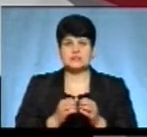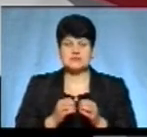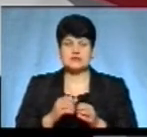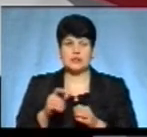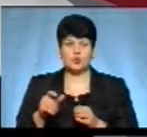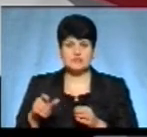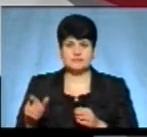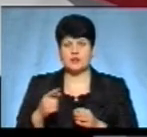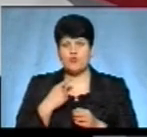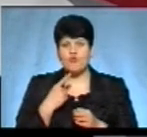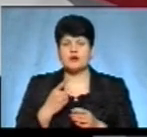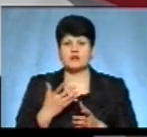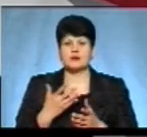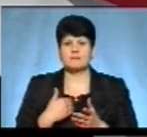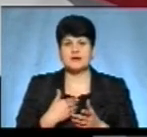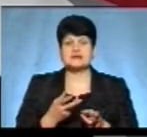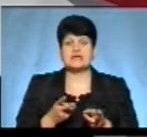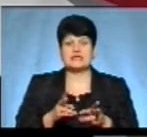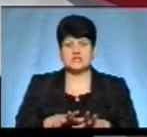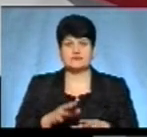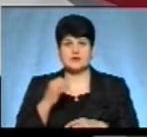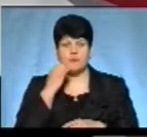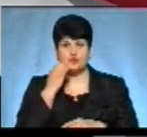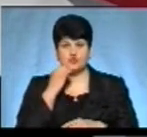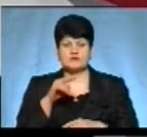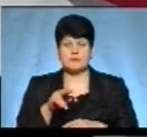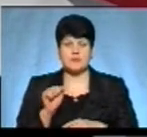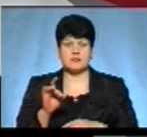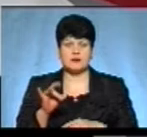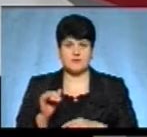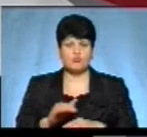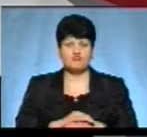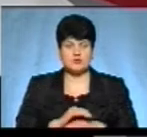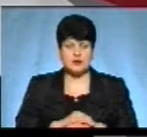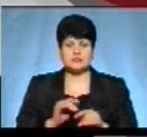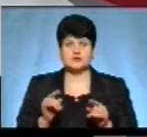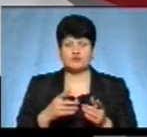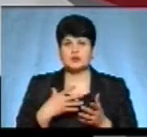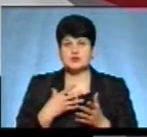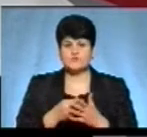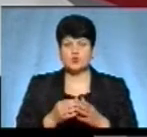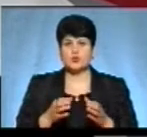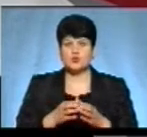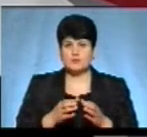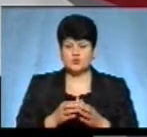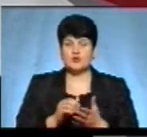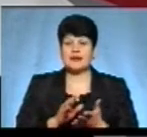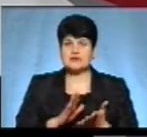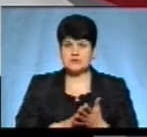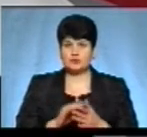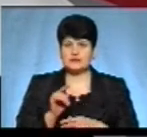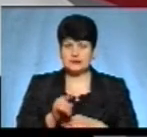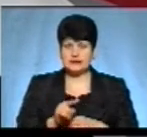осіб, які кажуть, ні, ми залишимося Московською патріархією. Будь ласка, створюйте свою громаду, реєструйте її